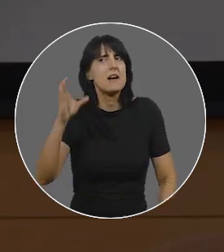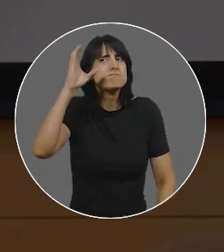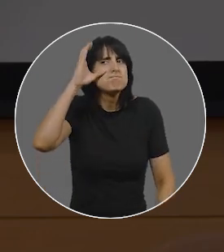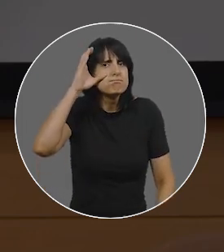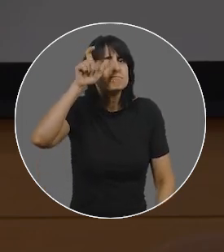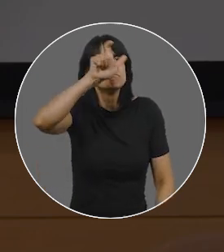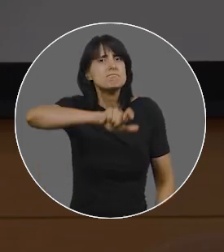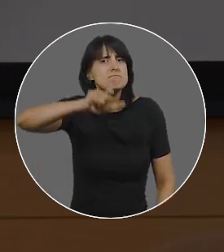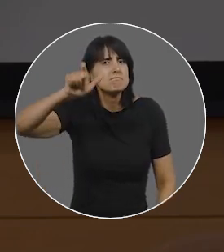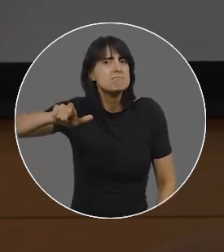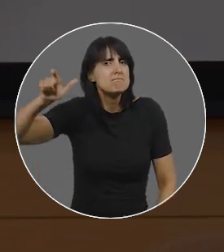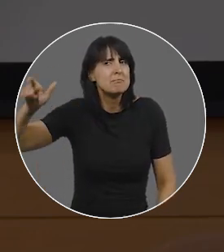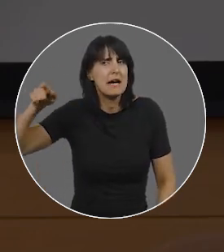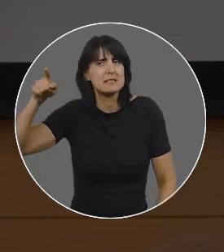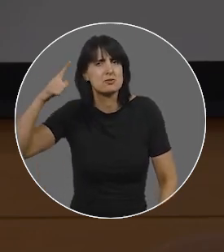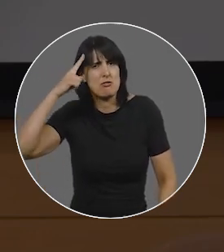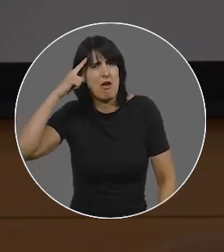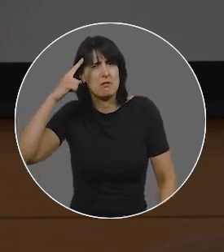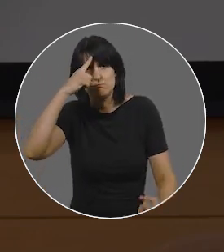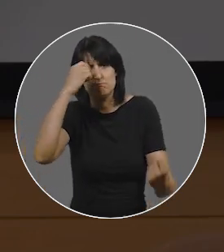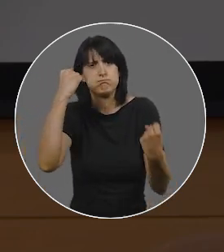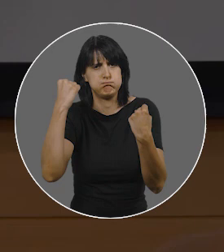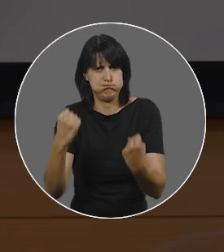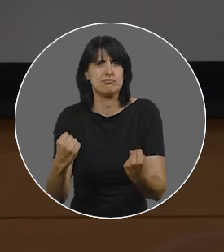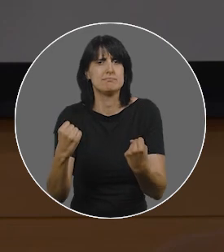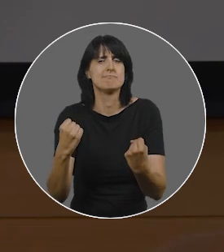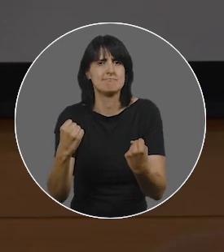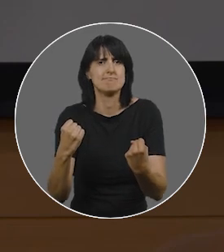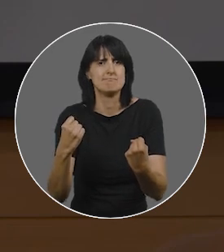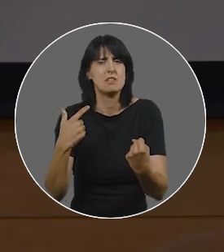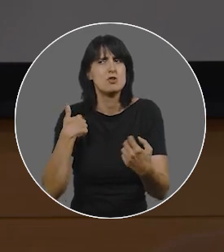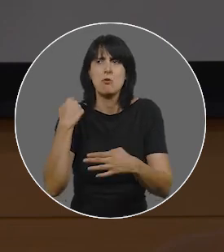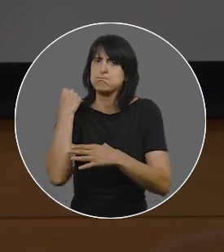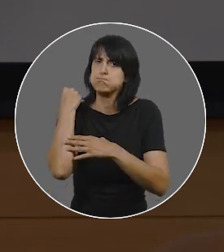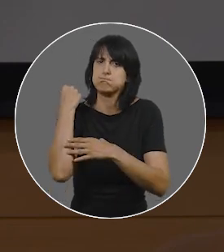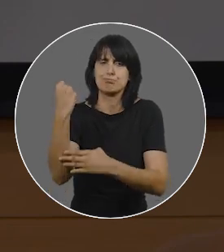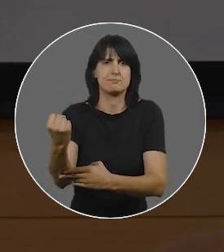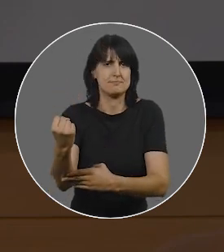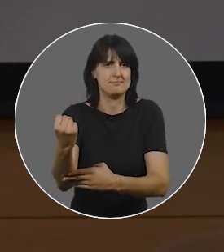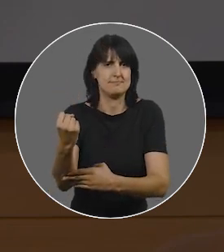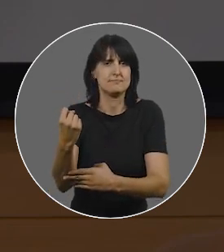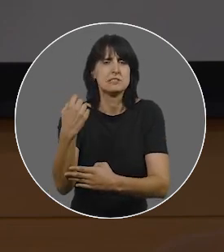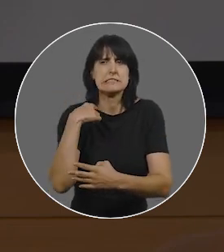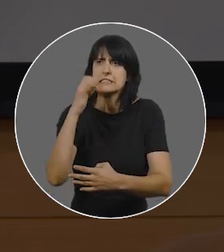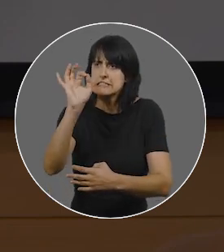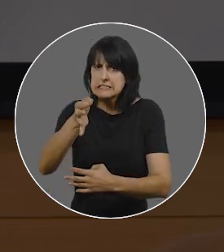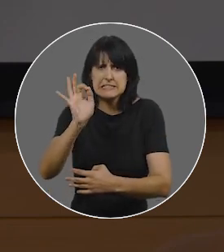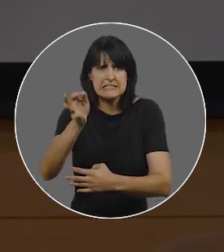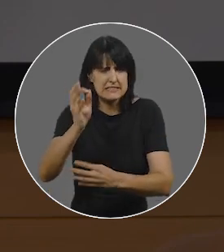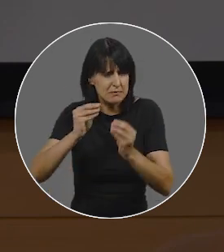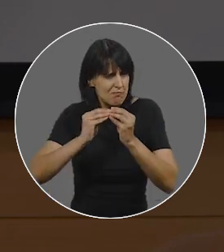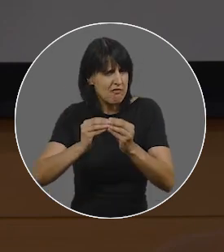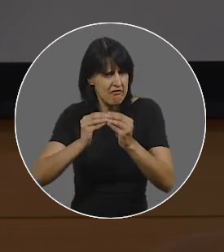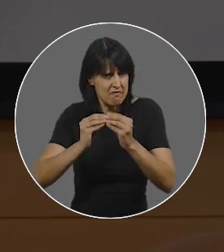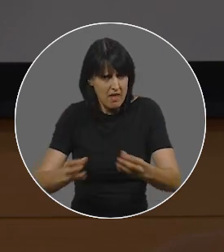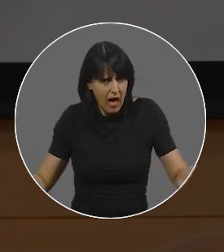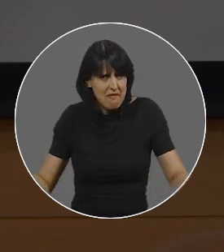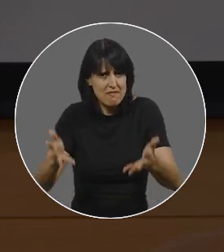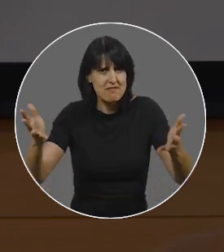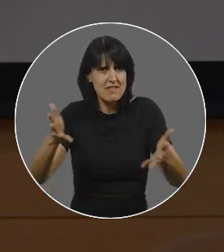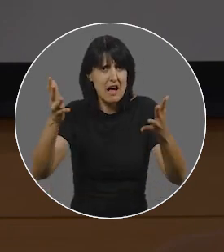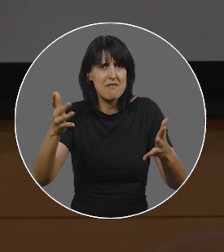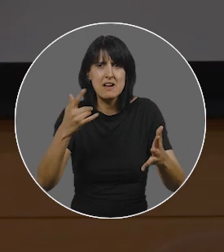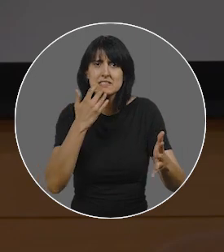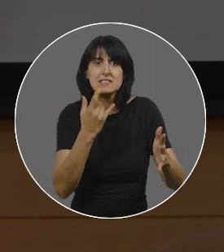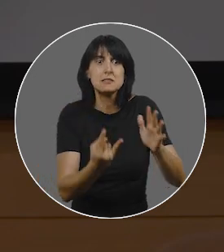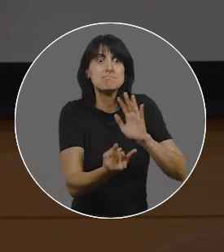anem a escoltar els que saben molt i els que saben de veritat. Jo sóc del que recolza, del que sí, ho hem de fer,